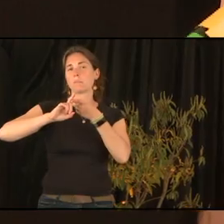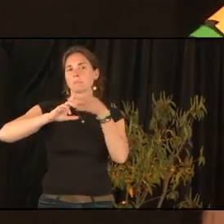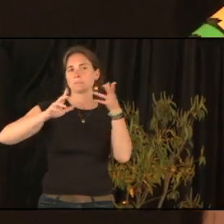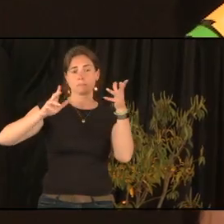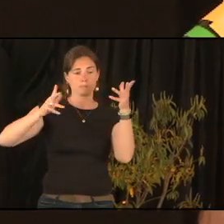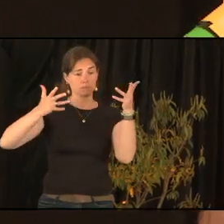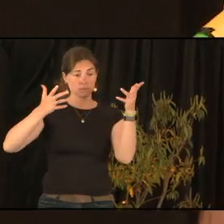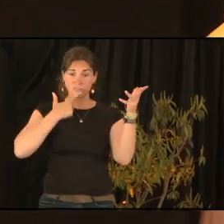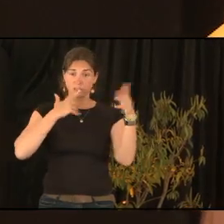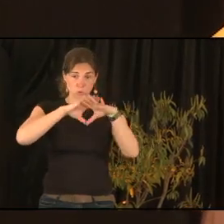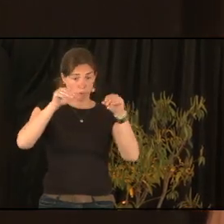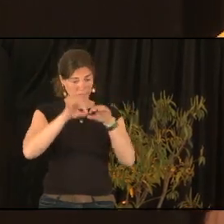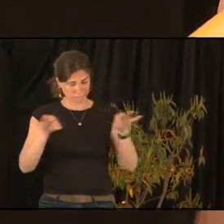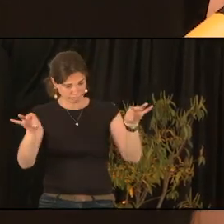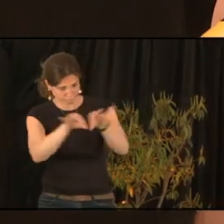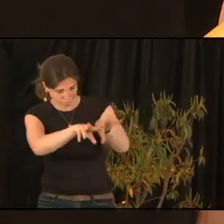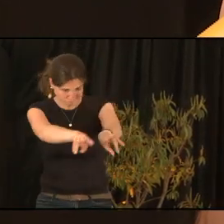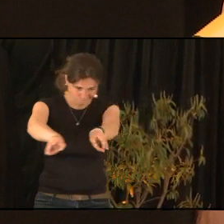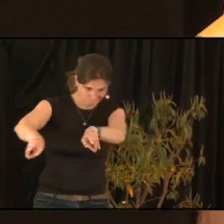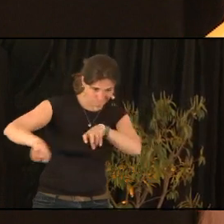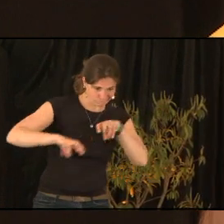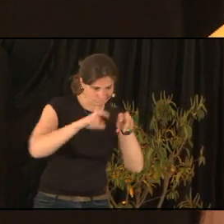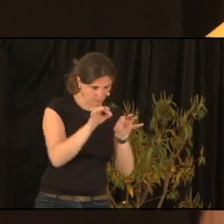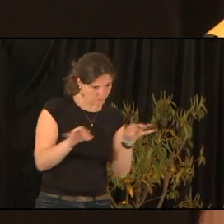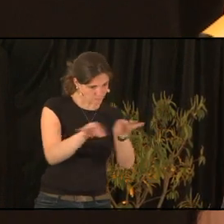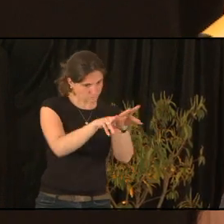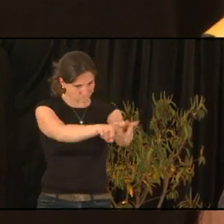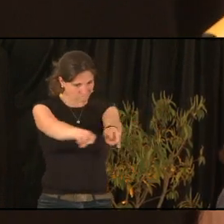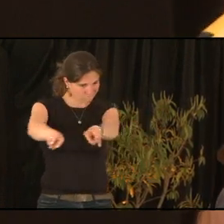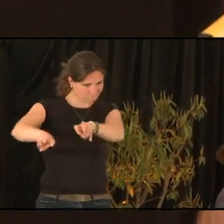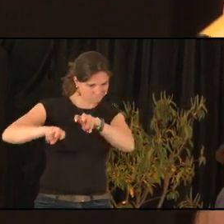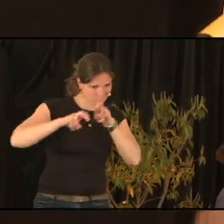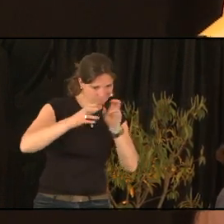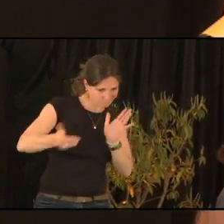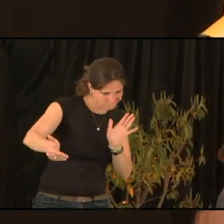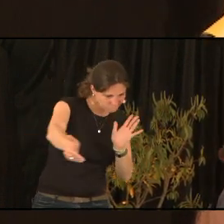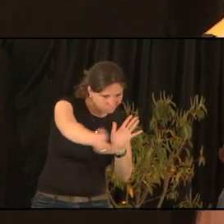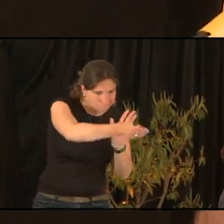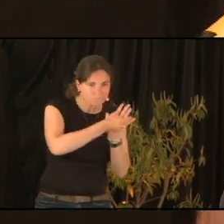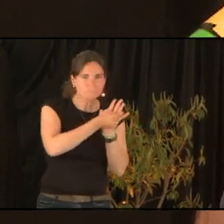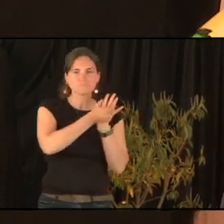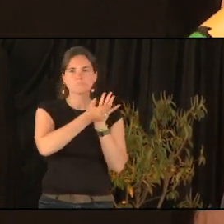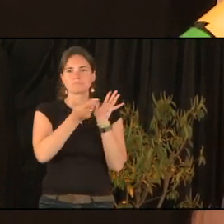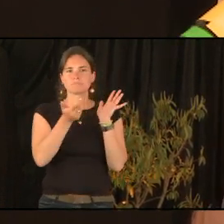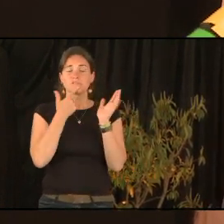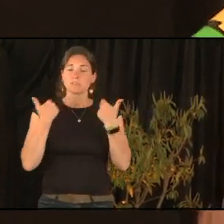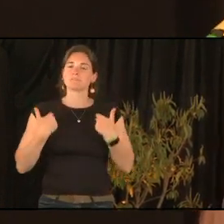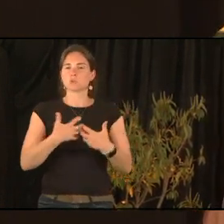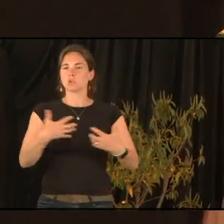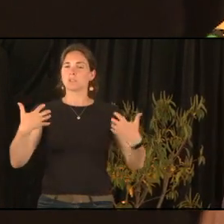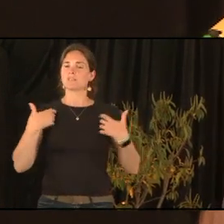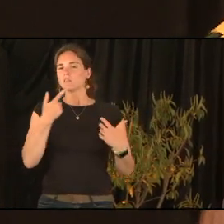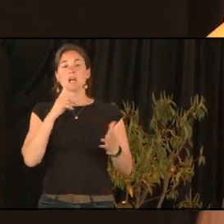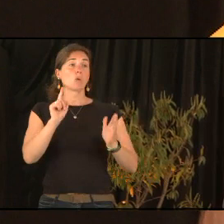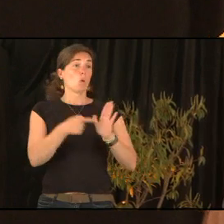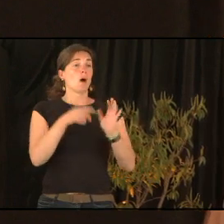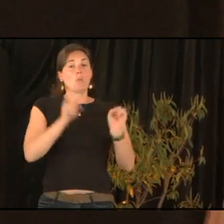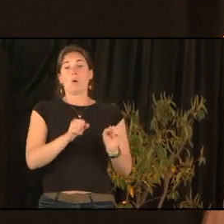sentent possesseurs alors qu'en fait, évidemment, ils ne sont rien sur un tel territoire. Enfin, ils sont très, très peu de choses. Donc,